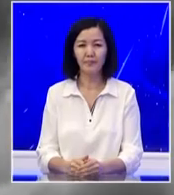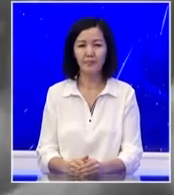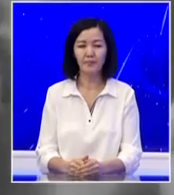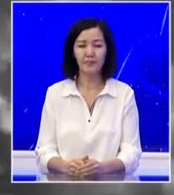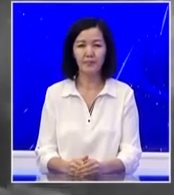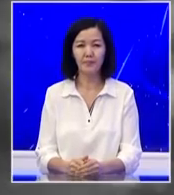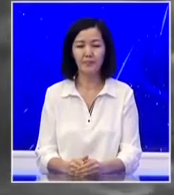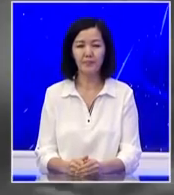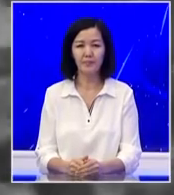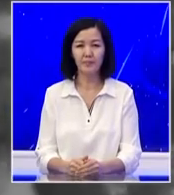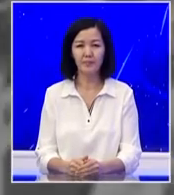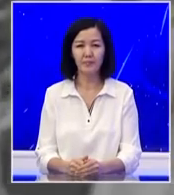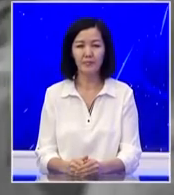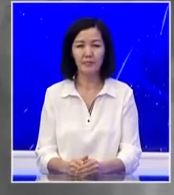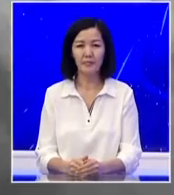пороха